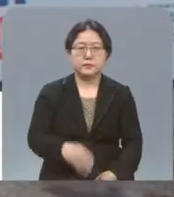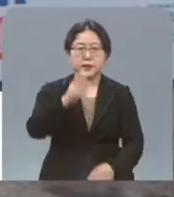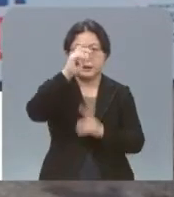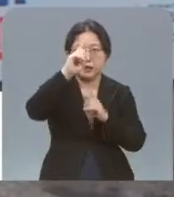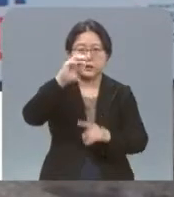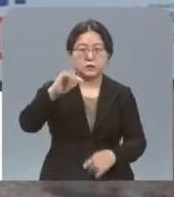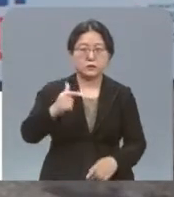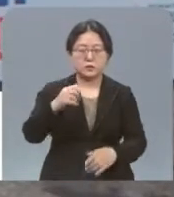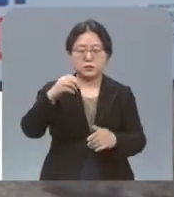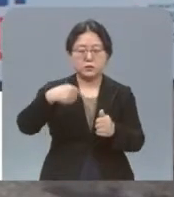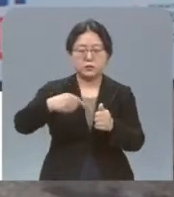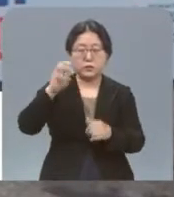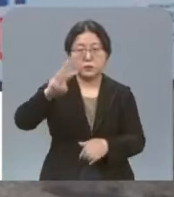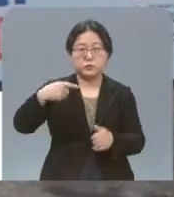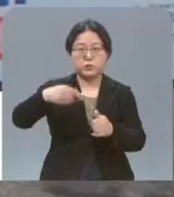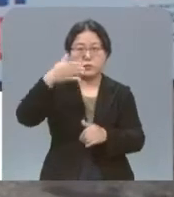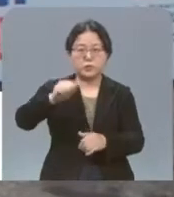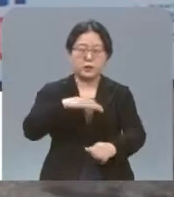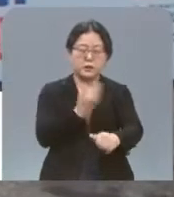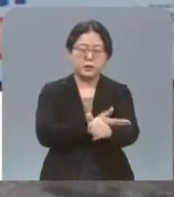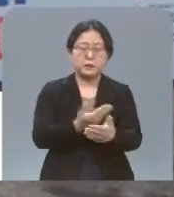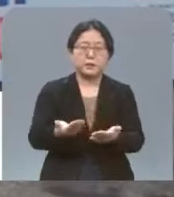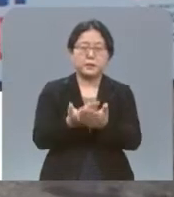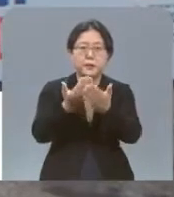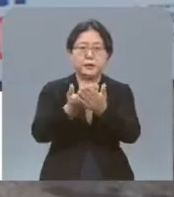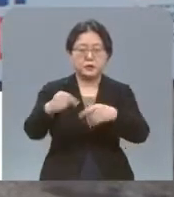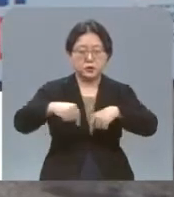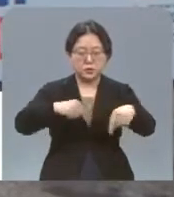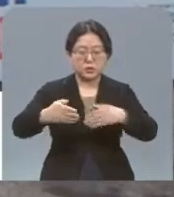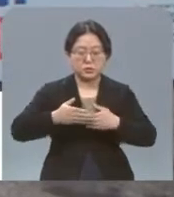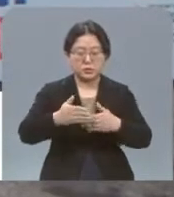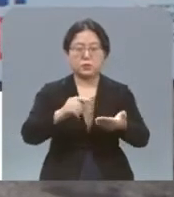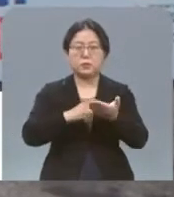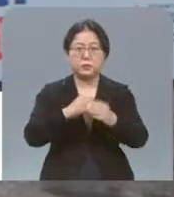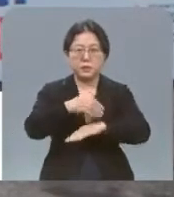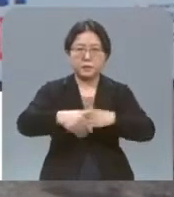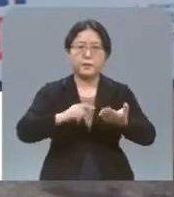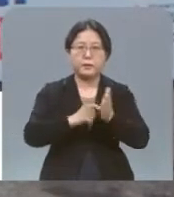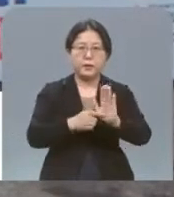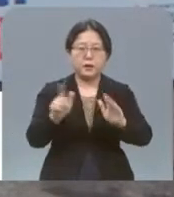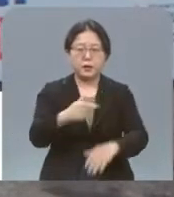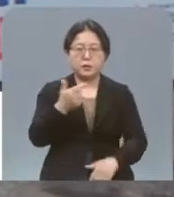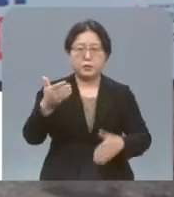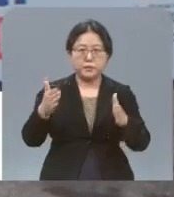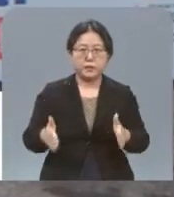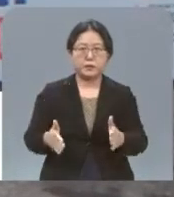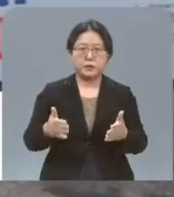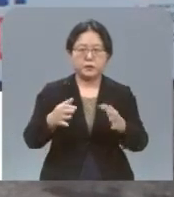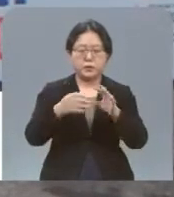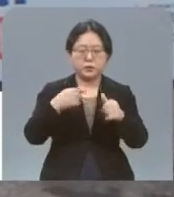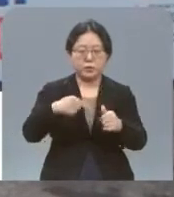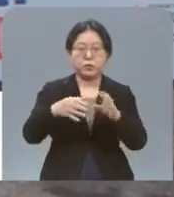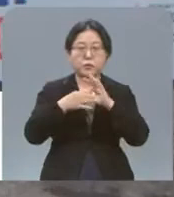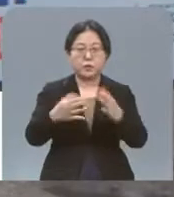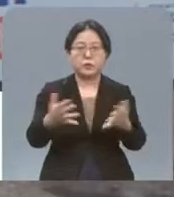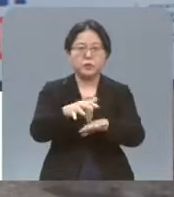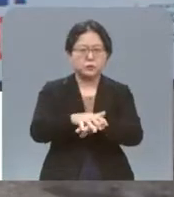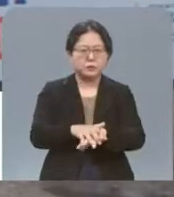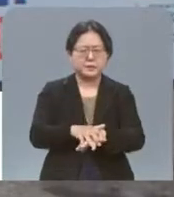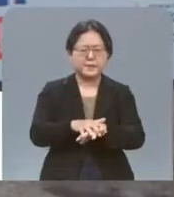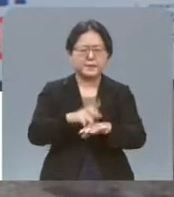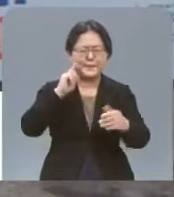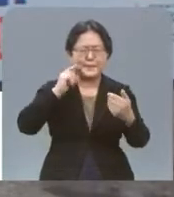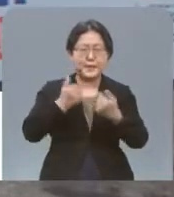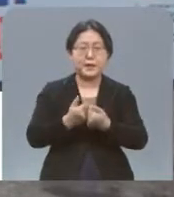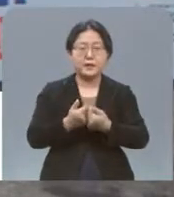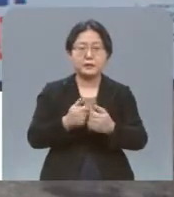이정선 광주시 교육감이 실력 향상 정책 추진 계획을 발표한 지 하루 만에 교육 관련 노조들이 거세게 반발하고